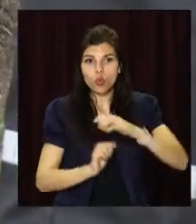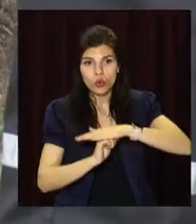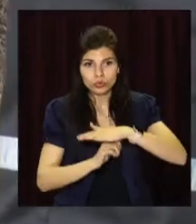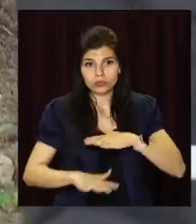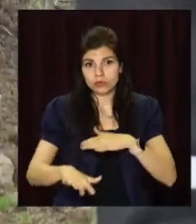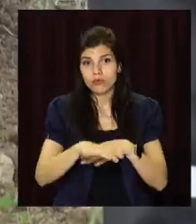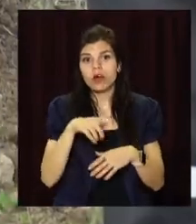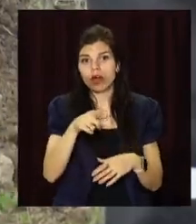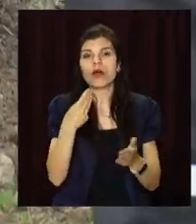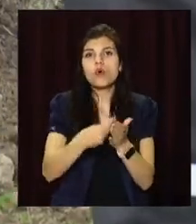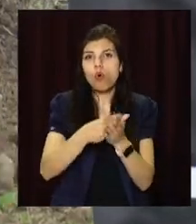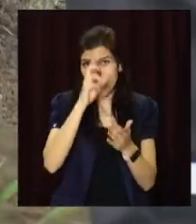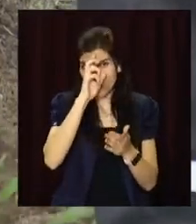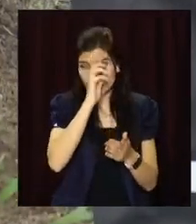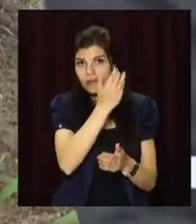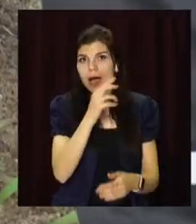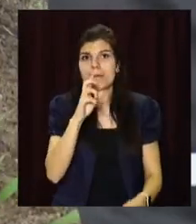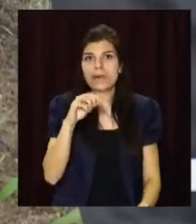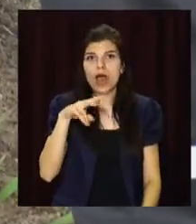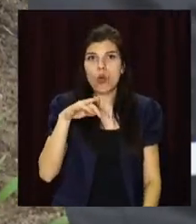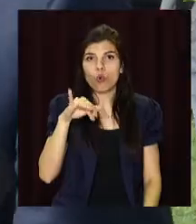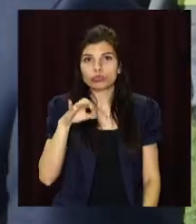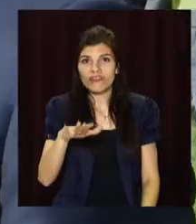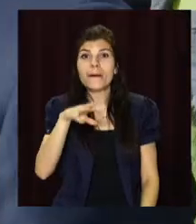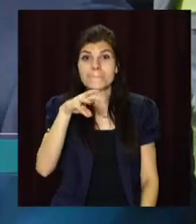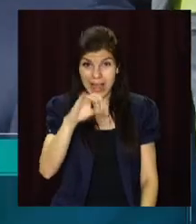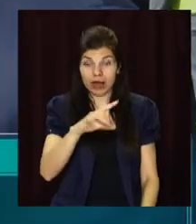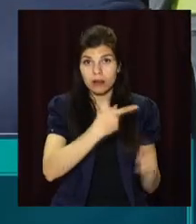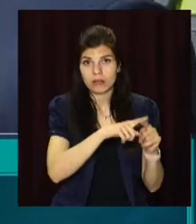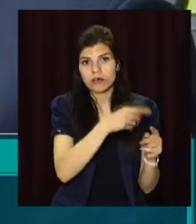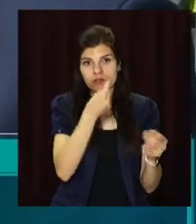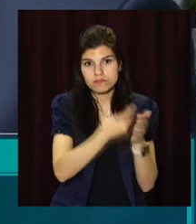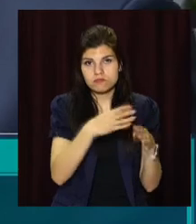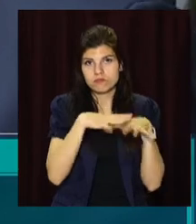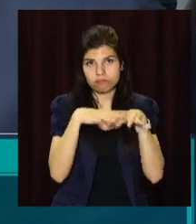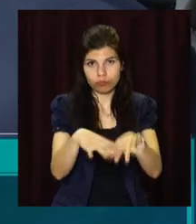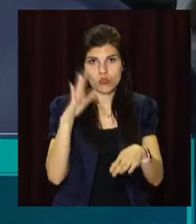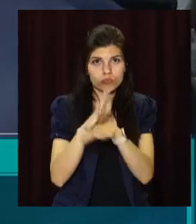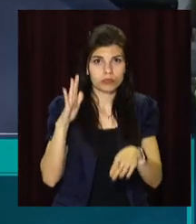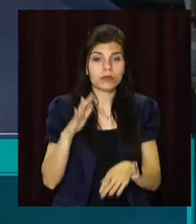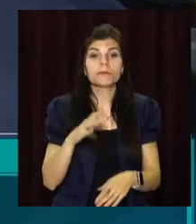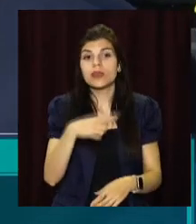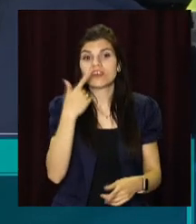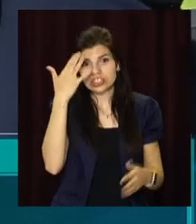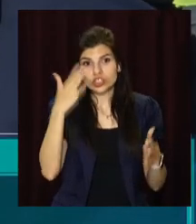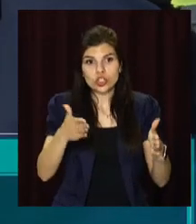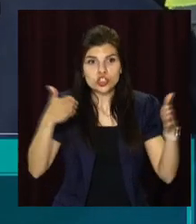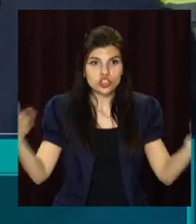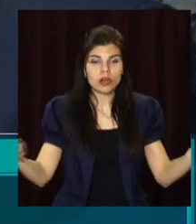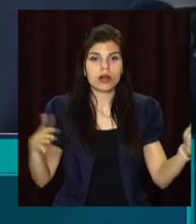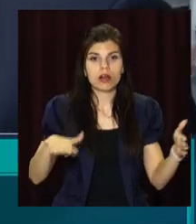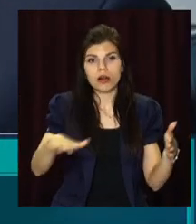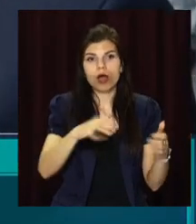робіт проінспектував міський голова Андрій Білоусов. Тут, крім того, на Єлизаветівському шосе ми плануємо розширити, зробити ще